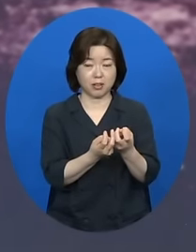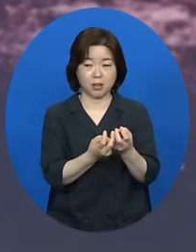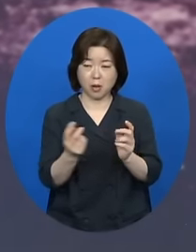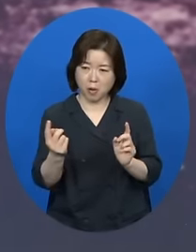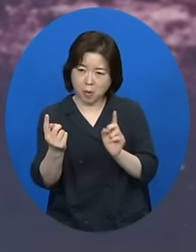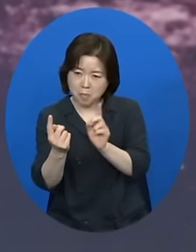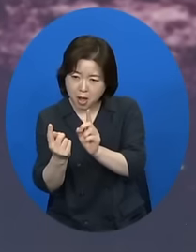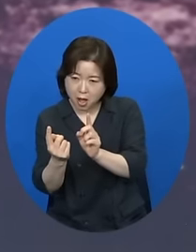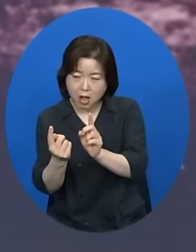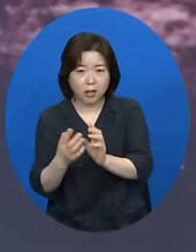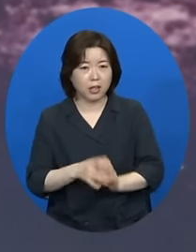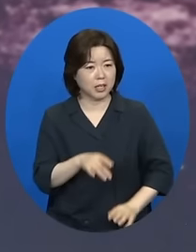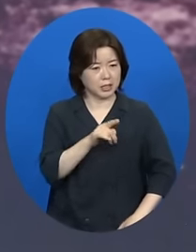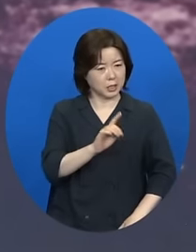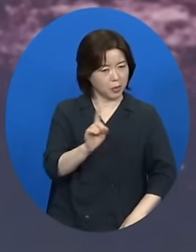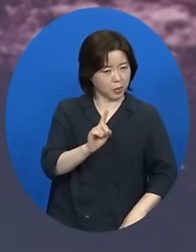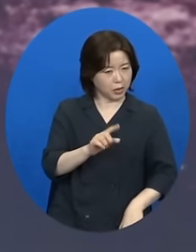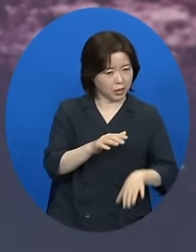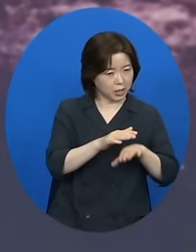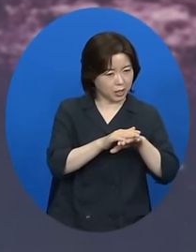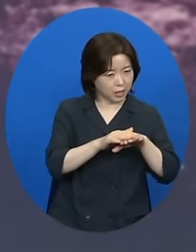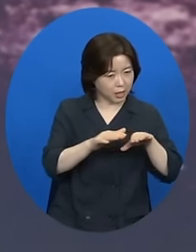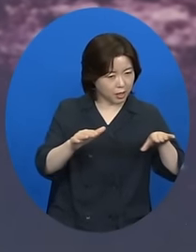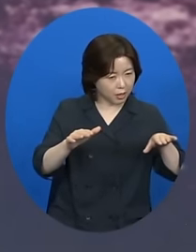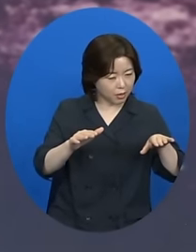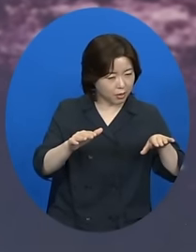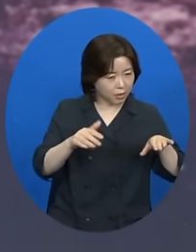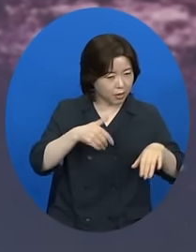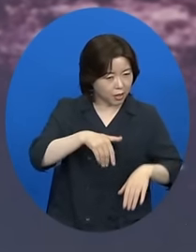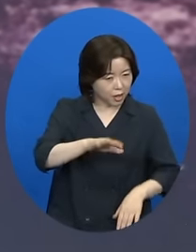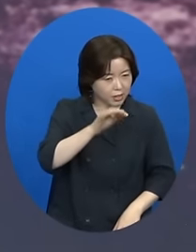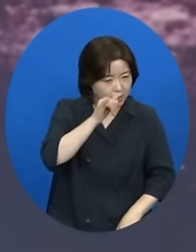대하실까? 이것을 어떻게 해결하실까?